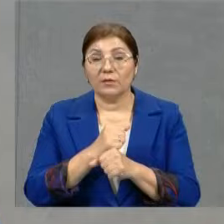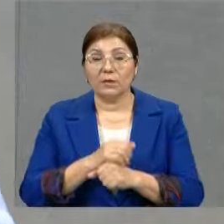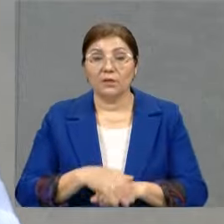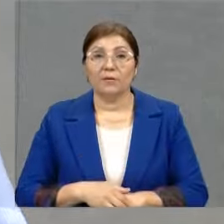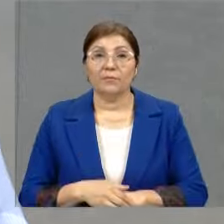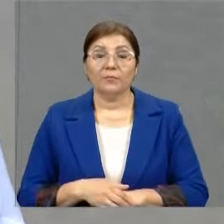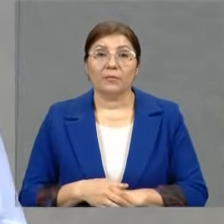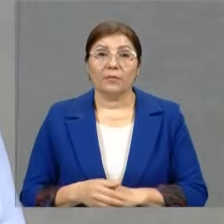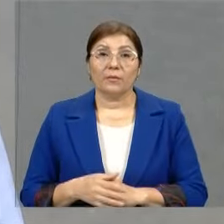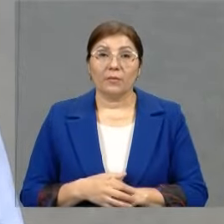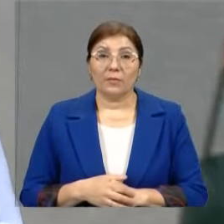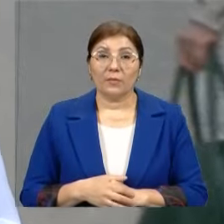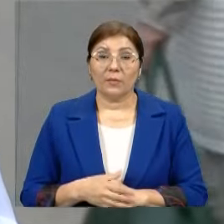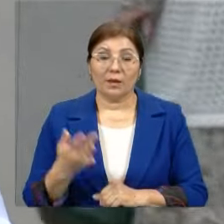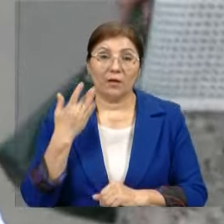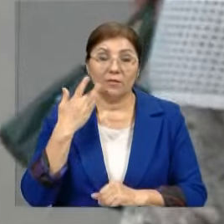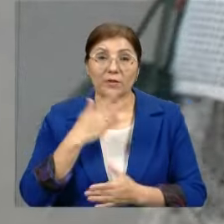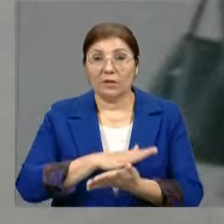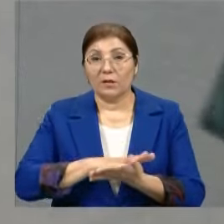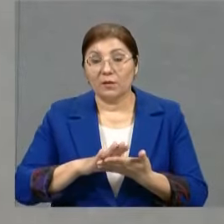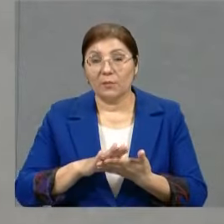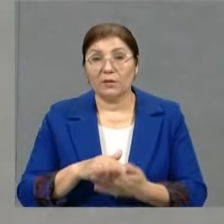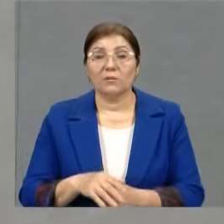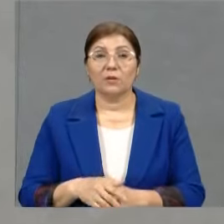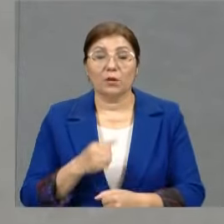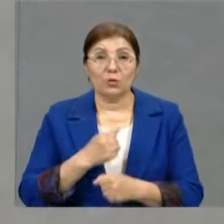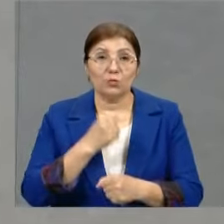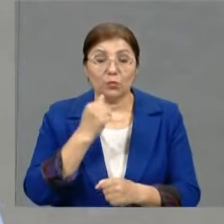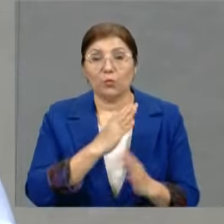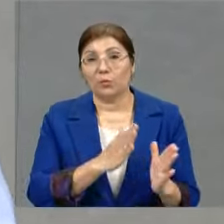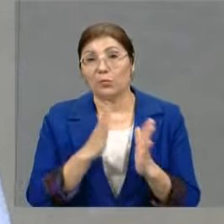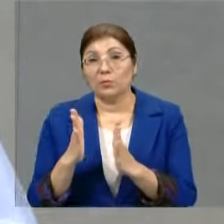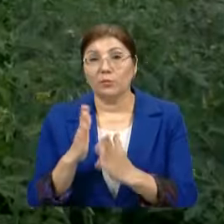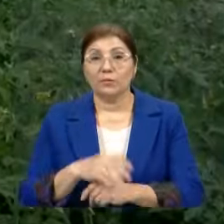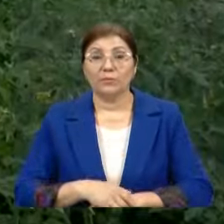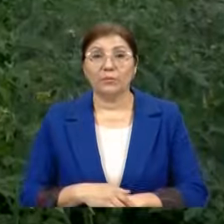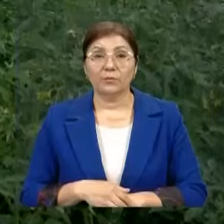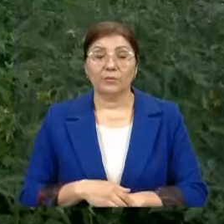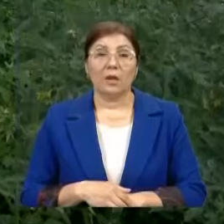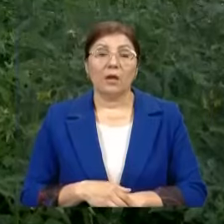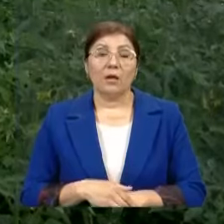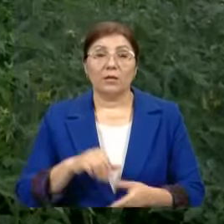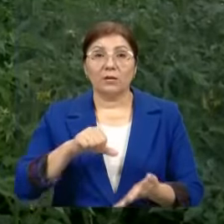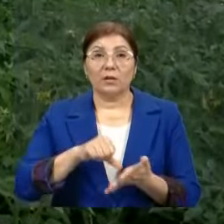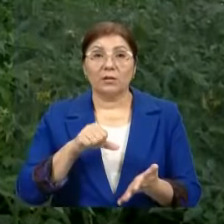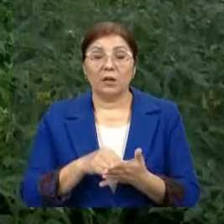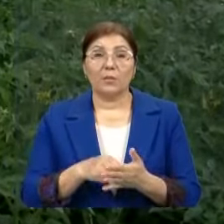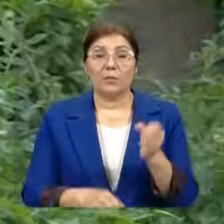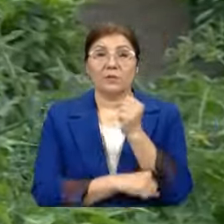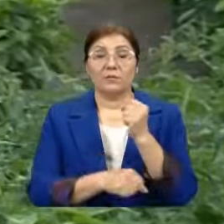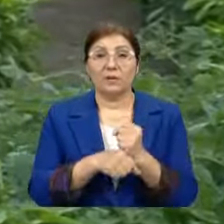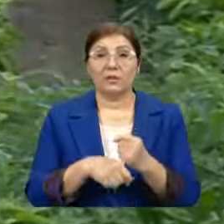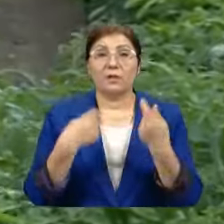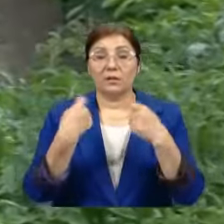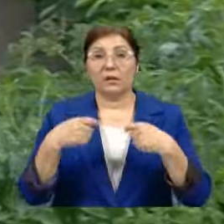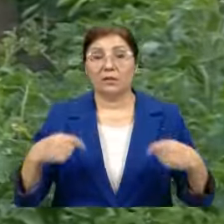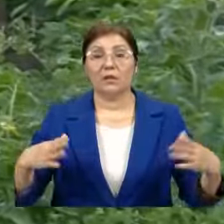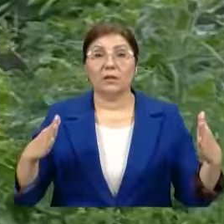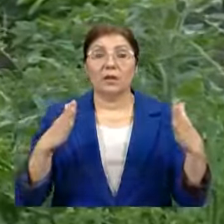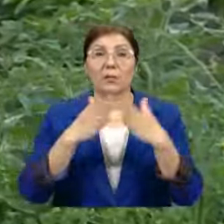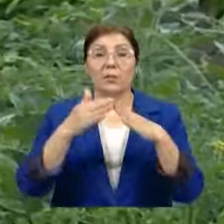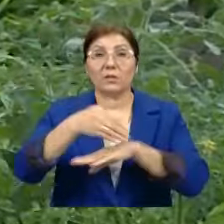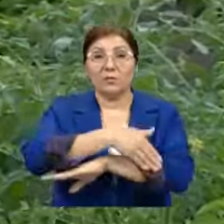начинается, всегда поддерживается в строжайшем таком, в строжайшей чистоте. Также в акции приняли участие сотрудники одного из торговых домов по